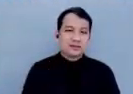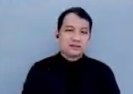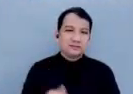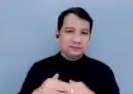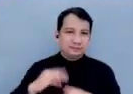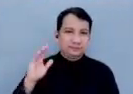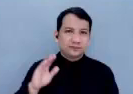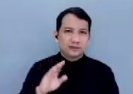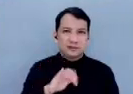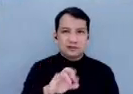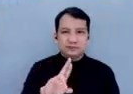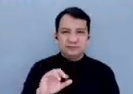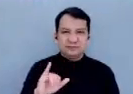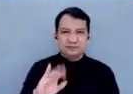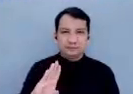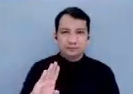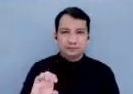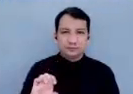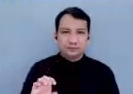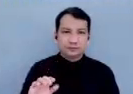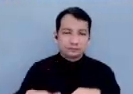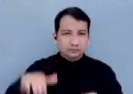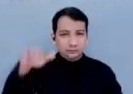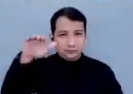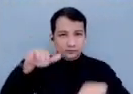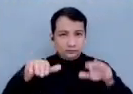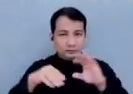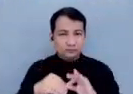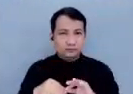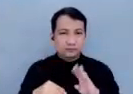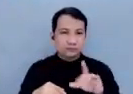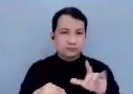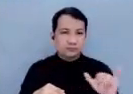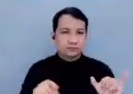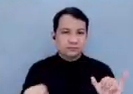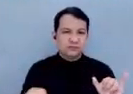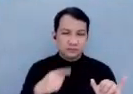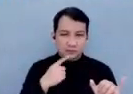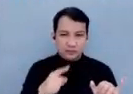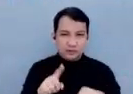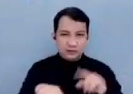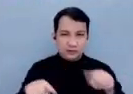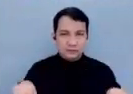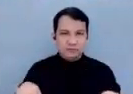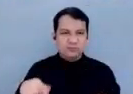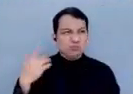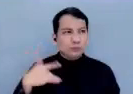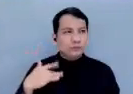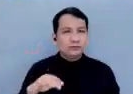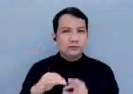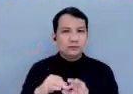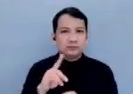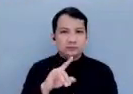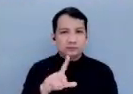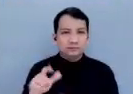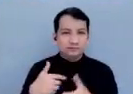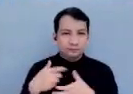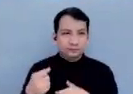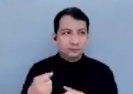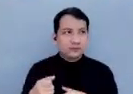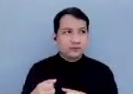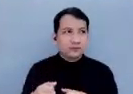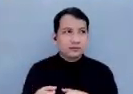Barbie, ganyan. Pero ano bang pagkakaiba ng Blithe Dolls, Miss Bobo, sa mga ibang fashion dolls tulad ng, you know, nasa labas yung Barbie brands?